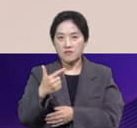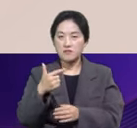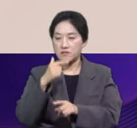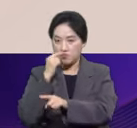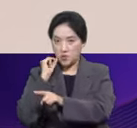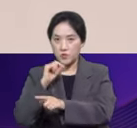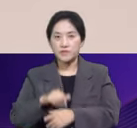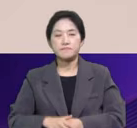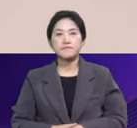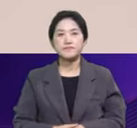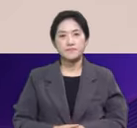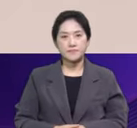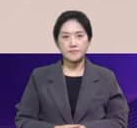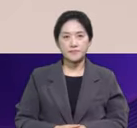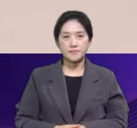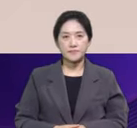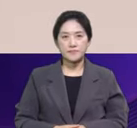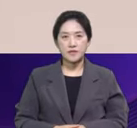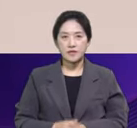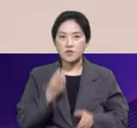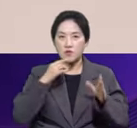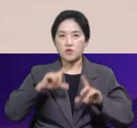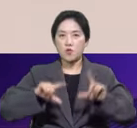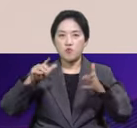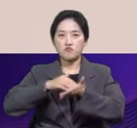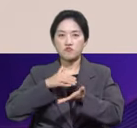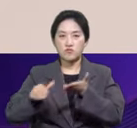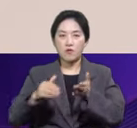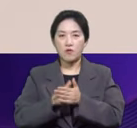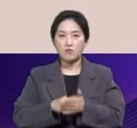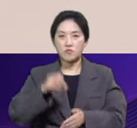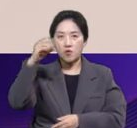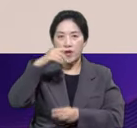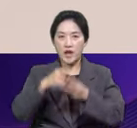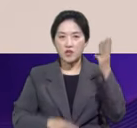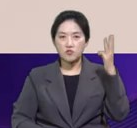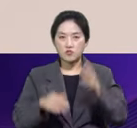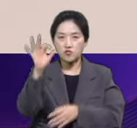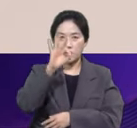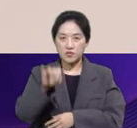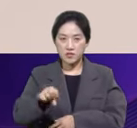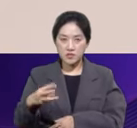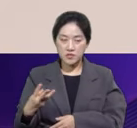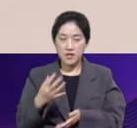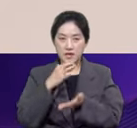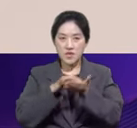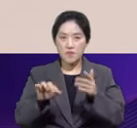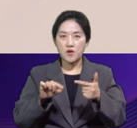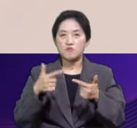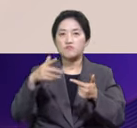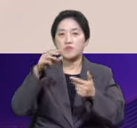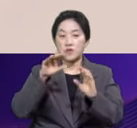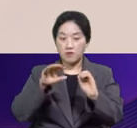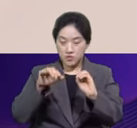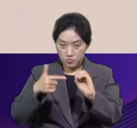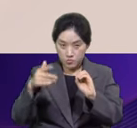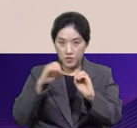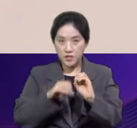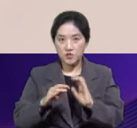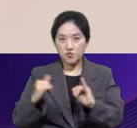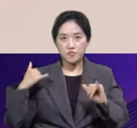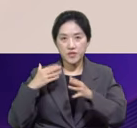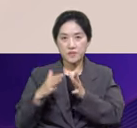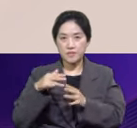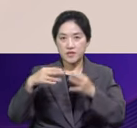차입니다. 이어서 경기 동두천 양주 연천 을입니다. 개표 0.6% 진행됐고요. 국민의힘 김성원